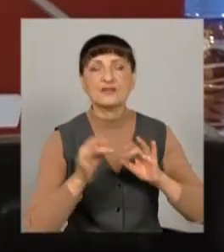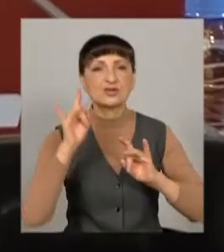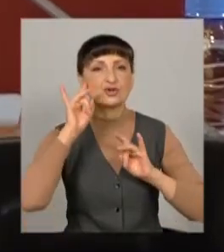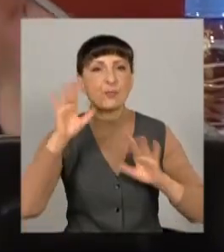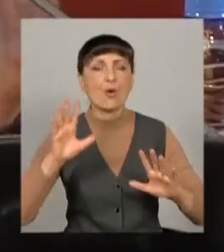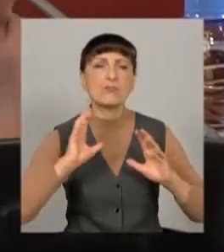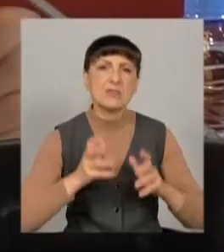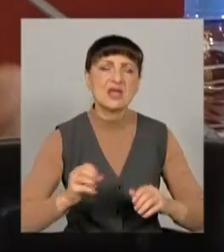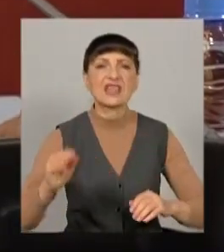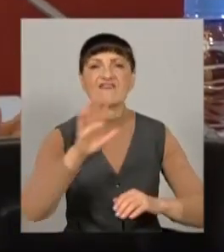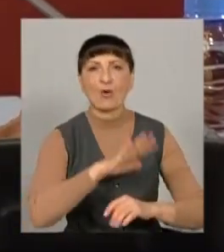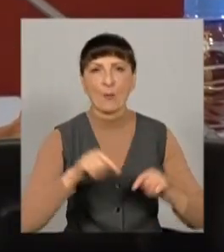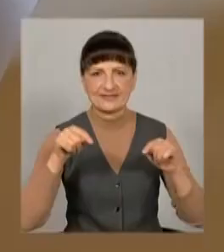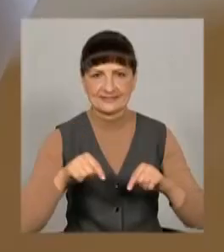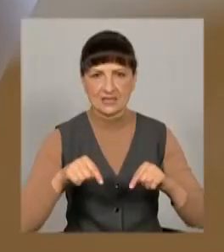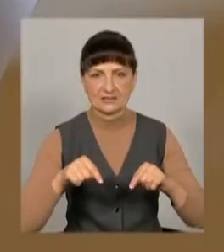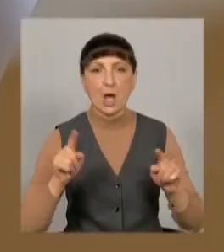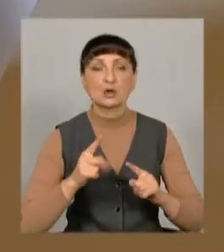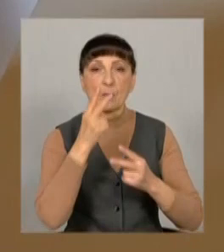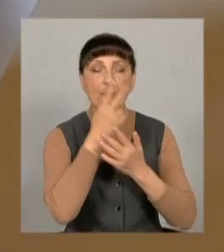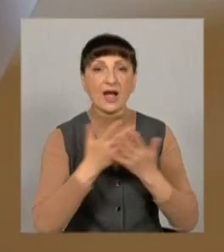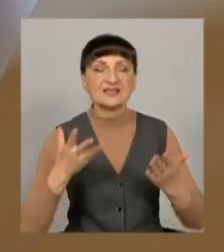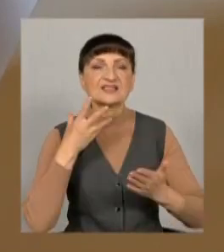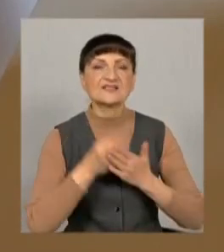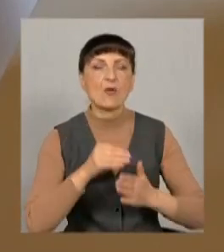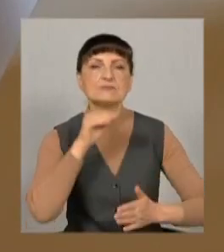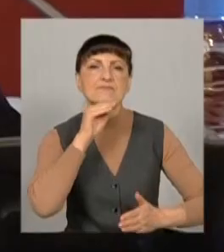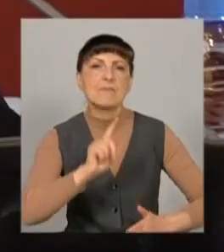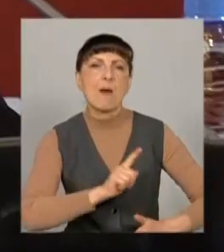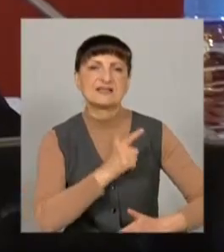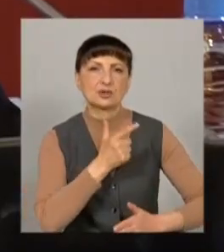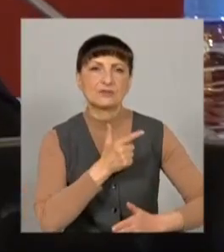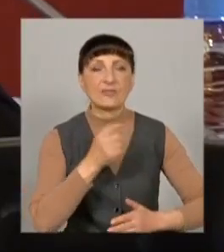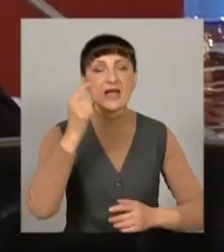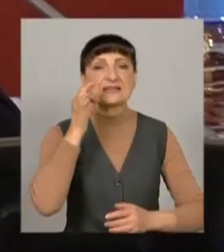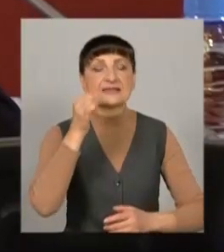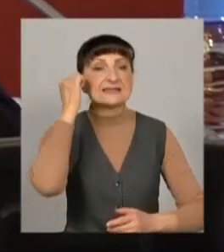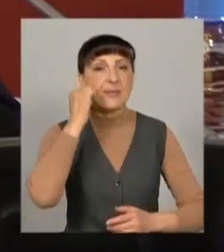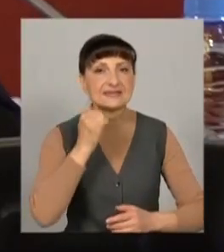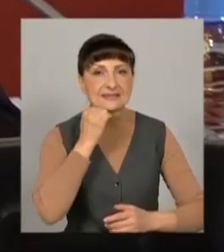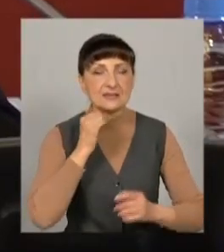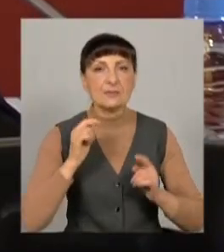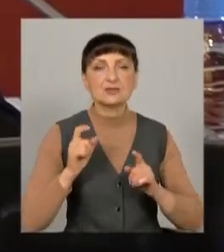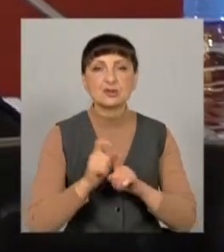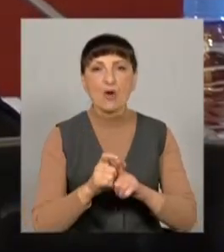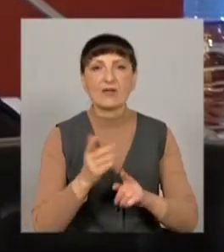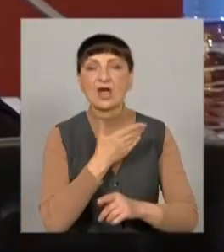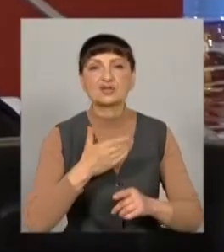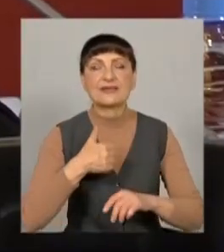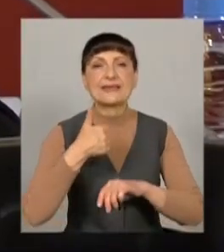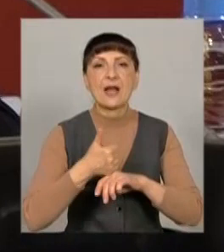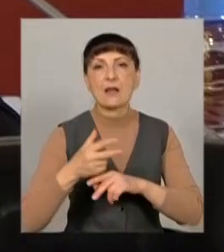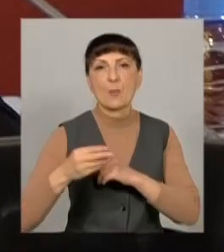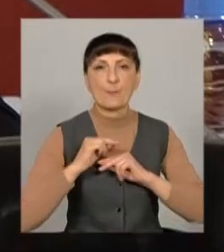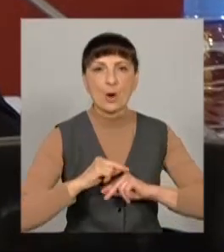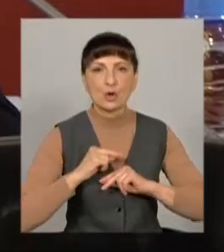мира, Европы, которые здесь собрались для того, чтобы показать свое мастерство. Сказать огромные слова благодарности нашим генеральным партнерам,